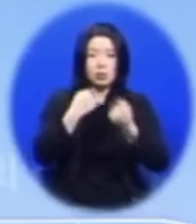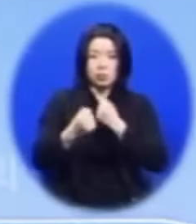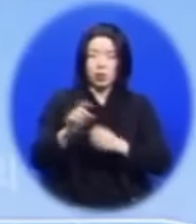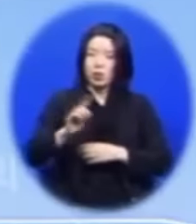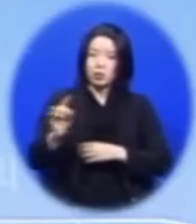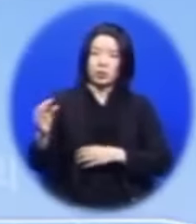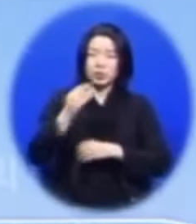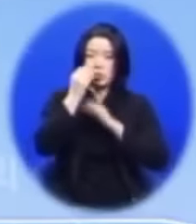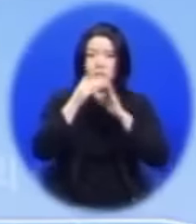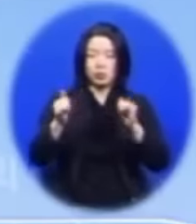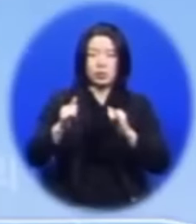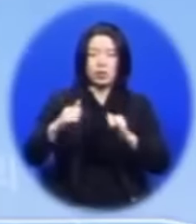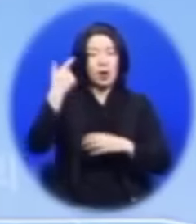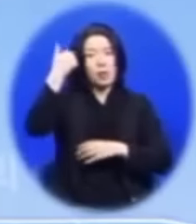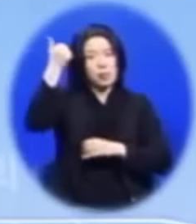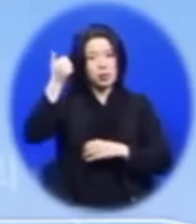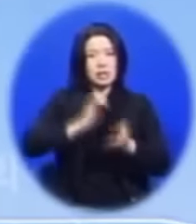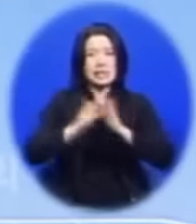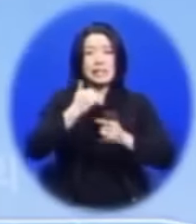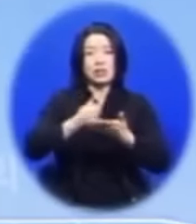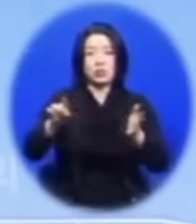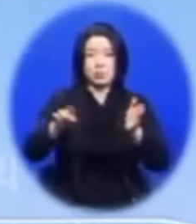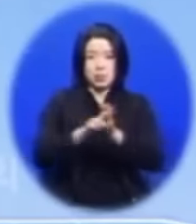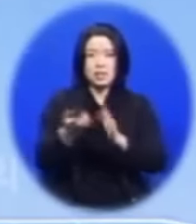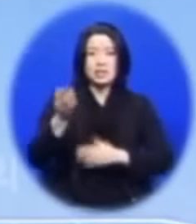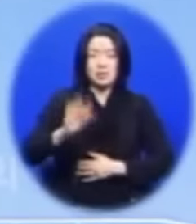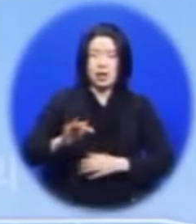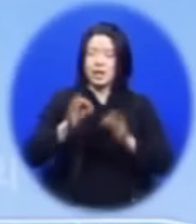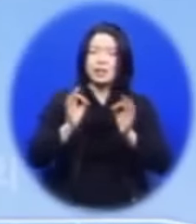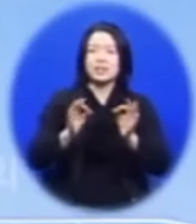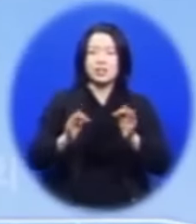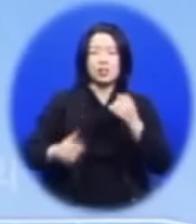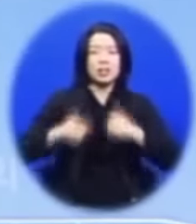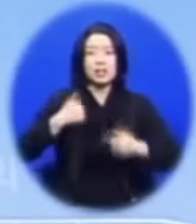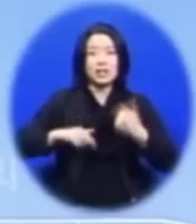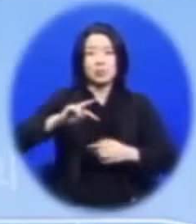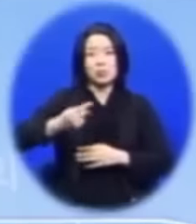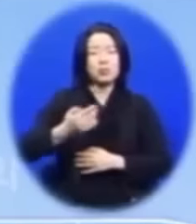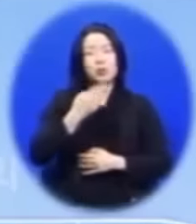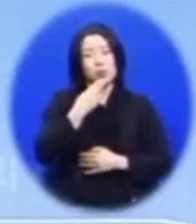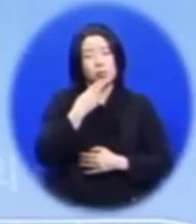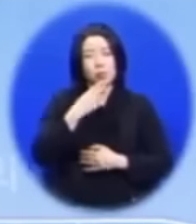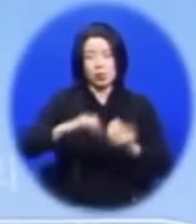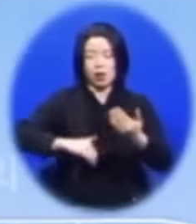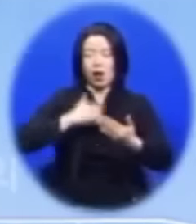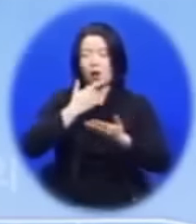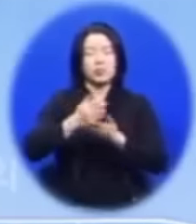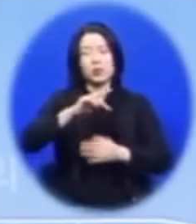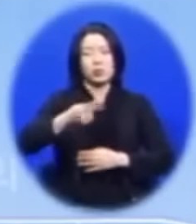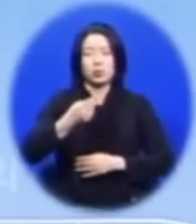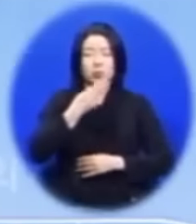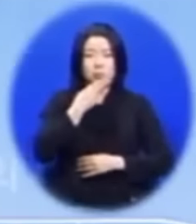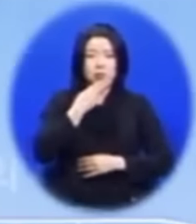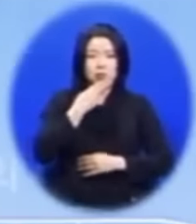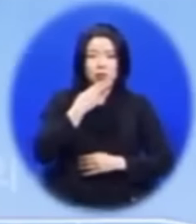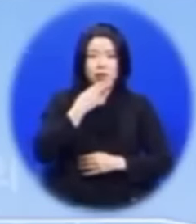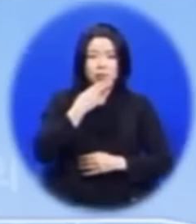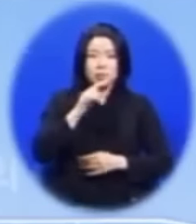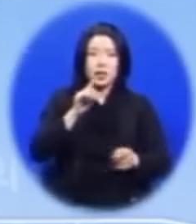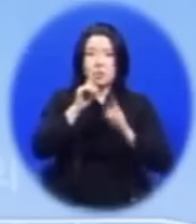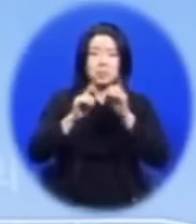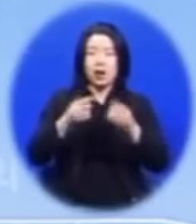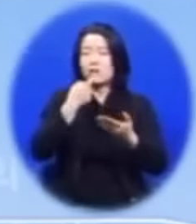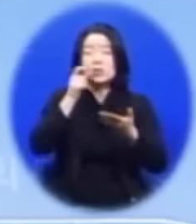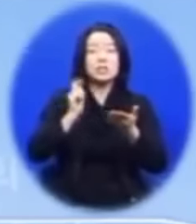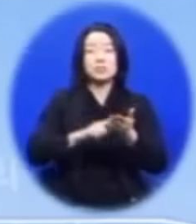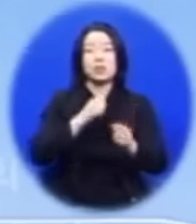성도는 목사님 예수를 믿지만 이제는 기쁨도 없고 감격도 없어요 말을 쉽게